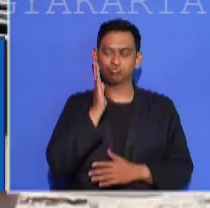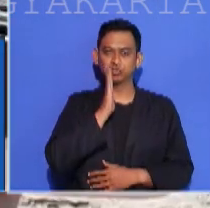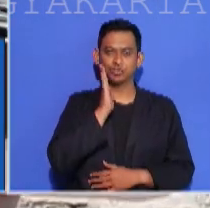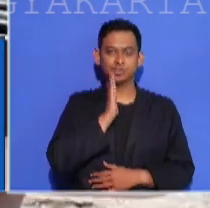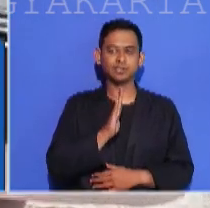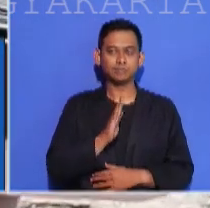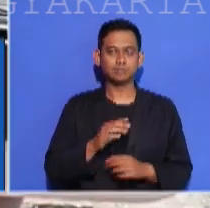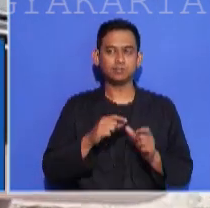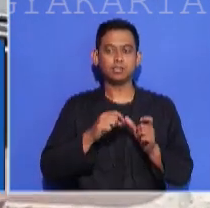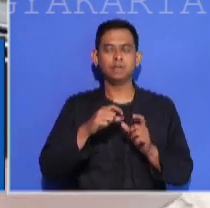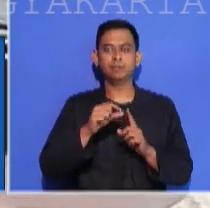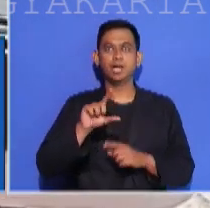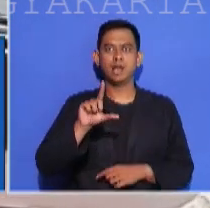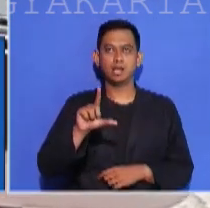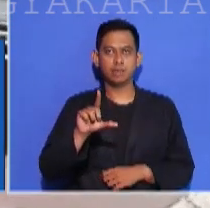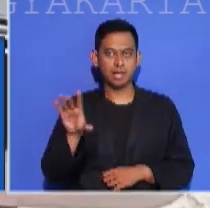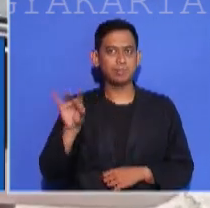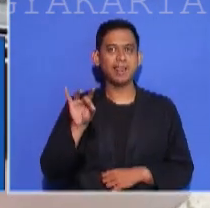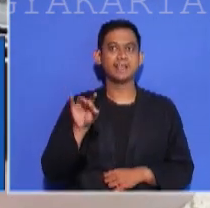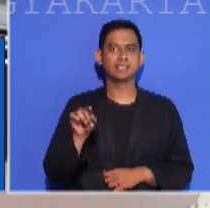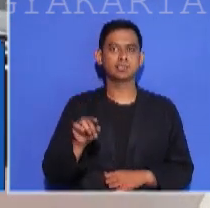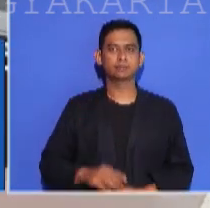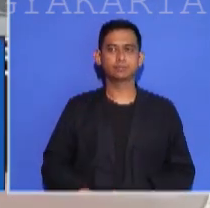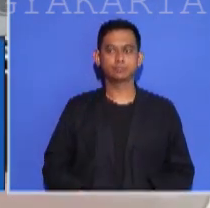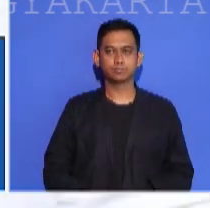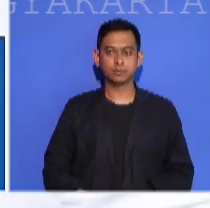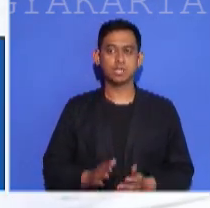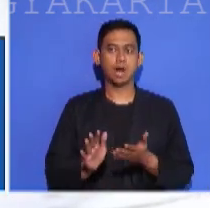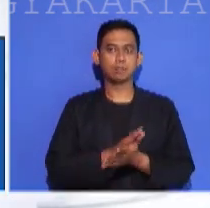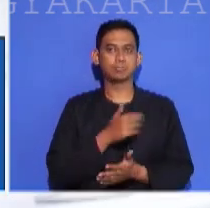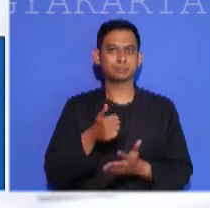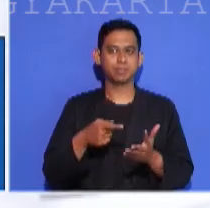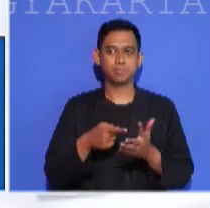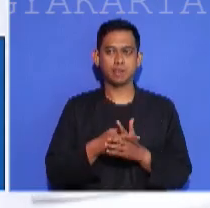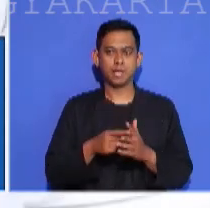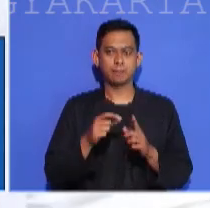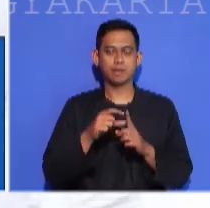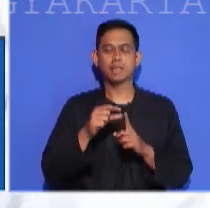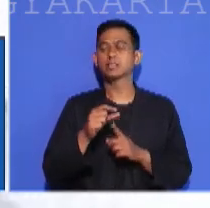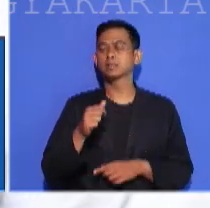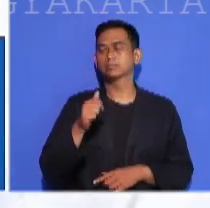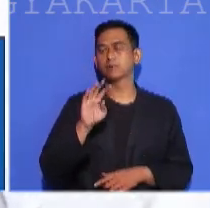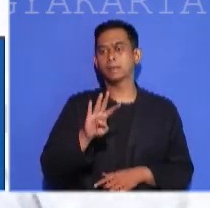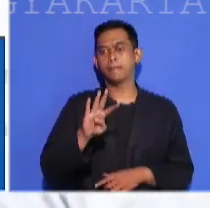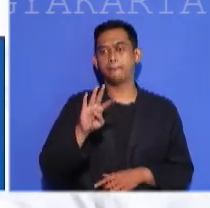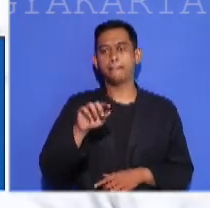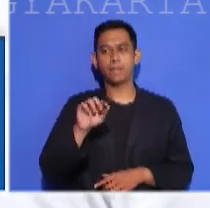perekaman KTPL. Daftar potensial pemilih pemilihan atau DP4 di Kota Yogyakarta mencapai